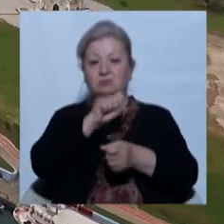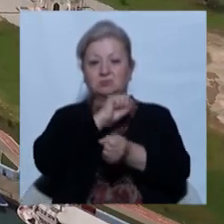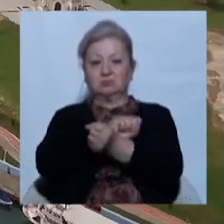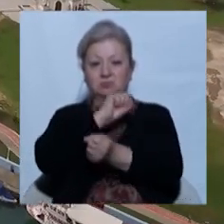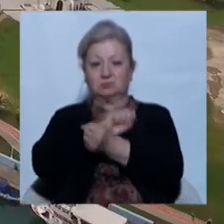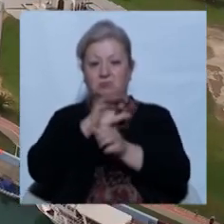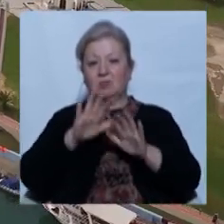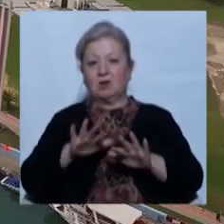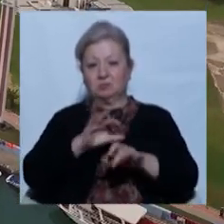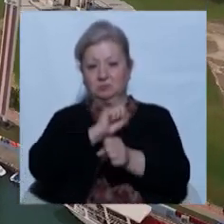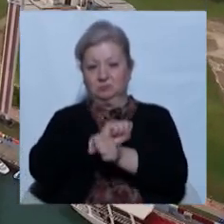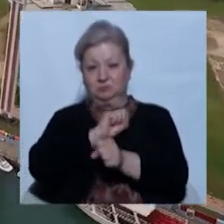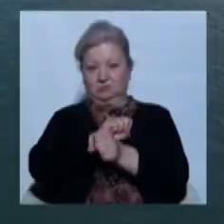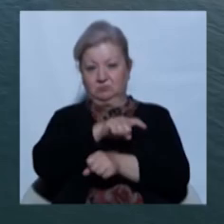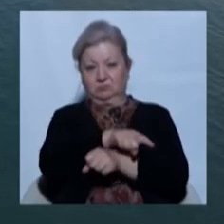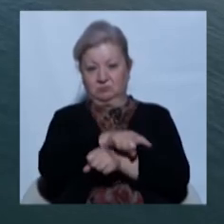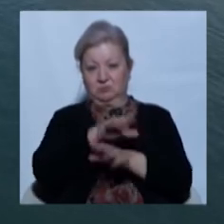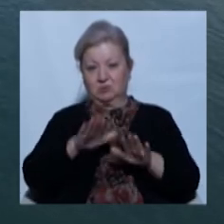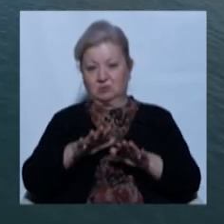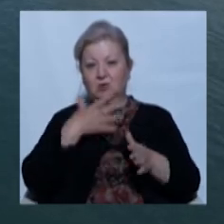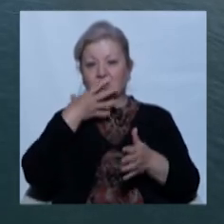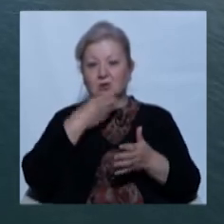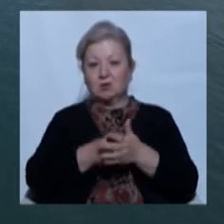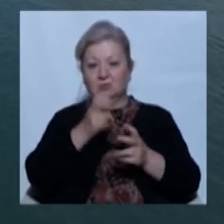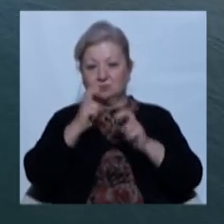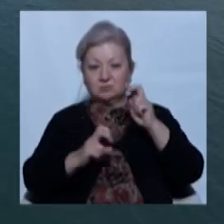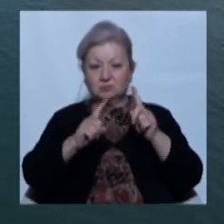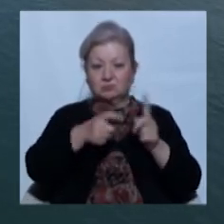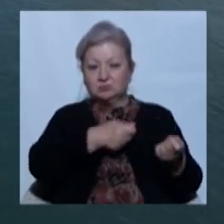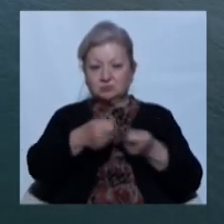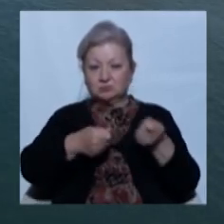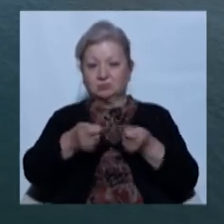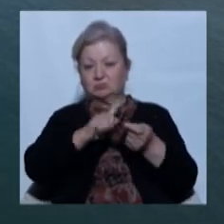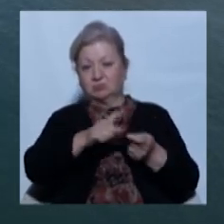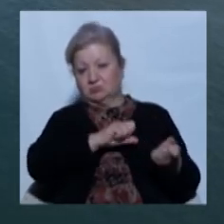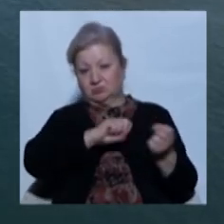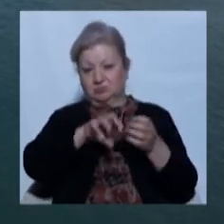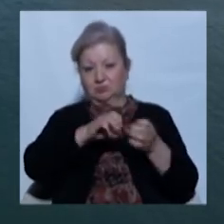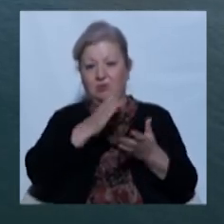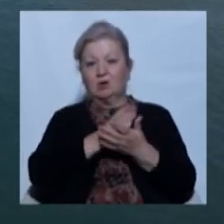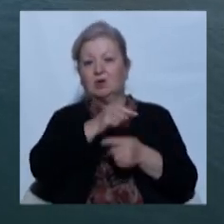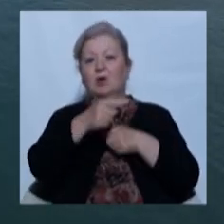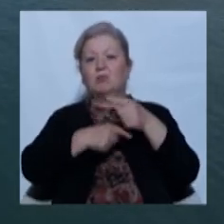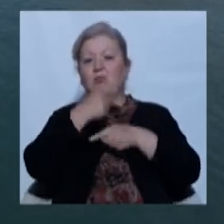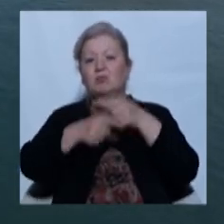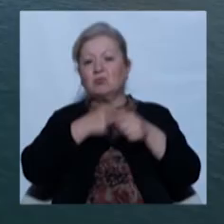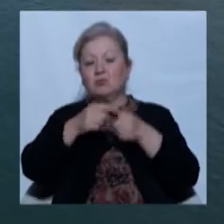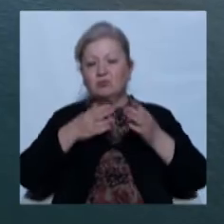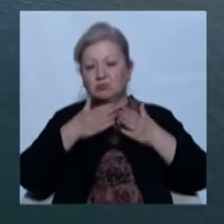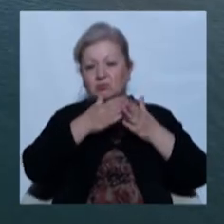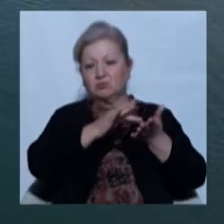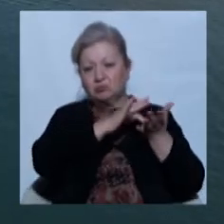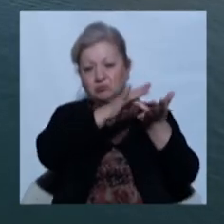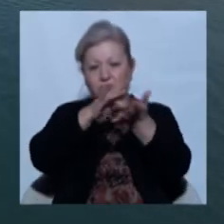შემოდიან და ჩერდებიან და თავიანთი ნაწარმი პროდუქტი შემოდის და იცით, რომ გემები მუდმივად დამოგზაურობენ